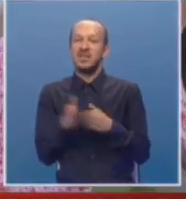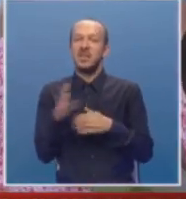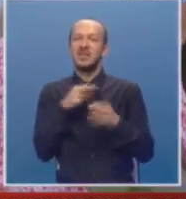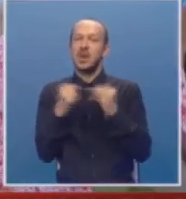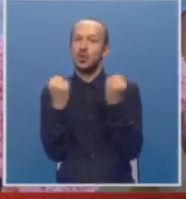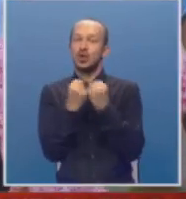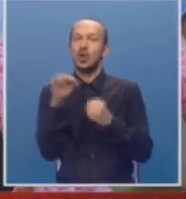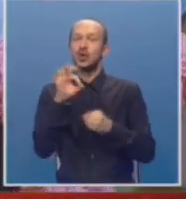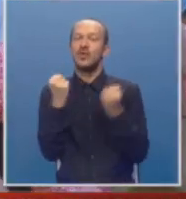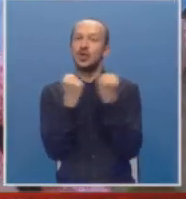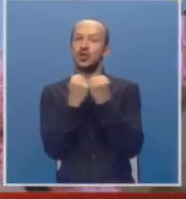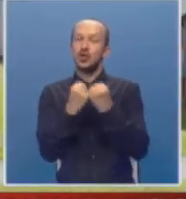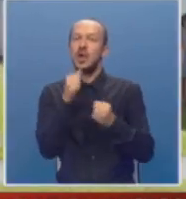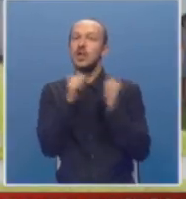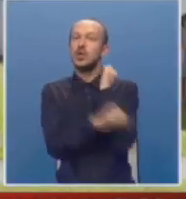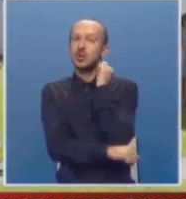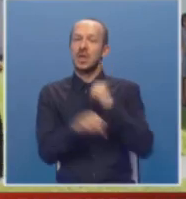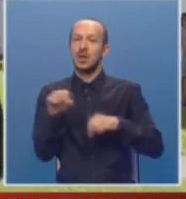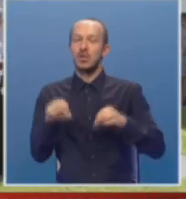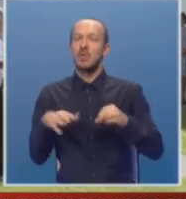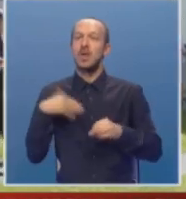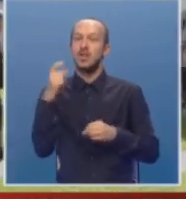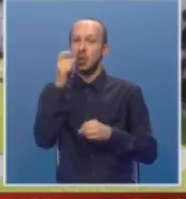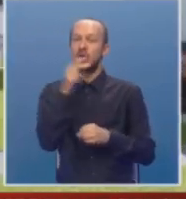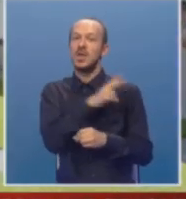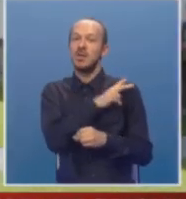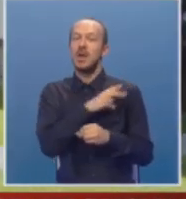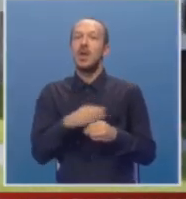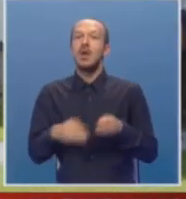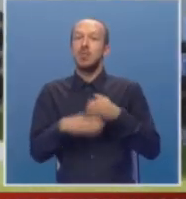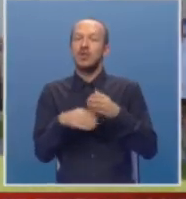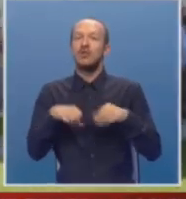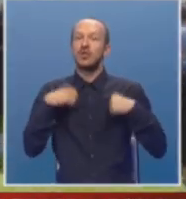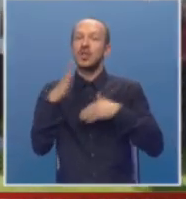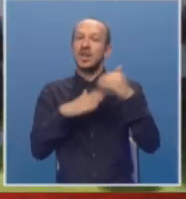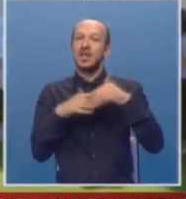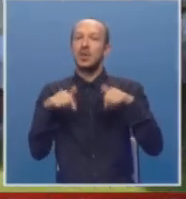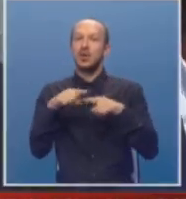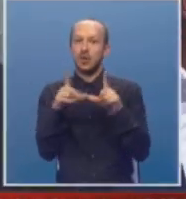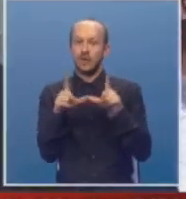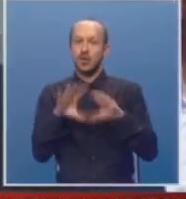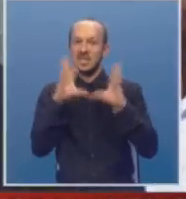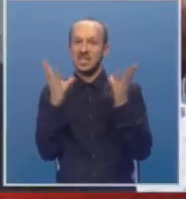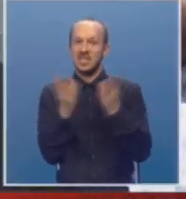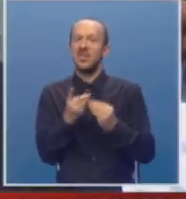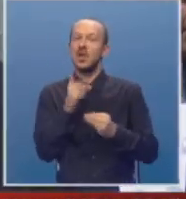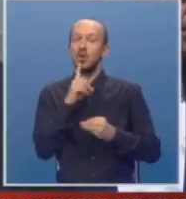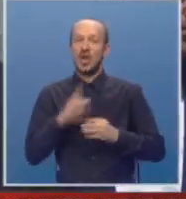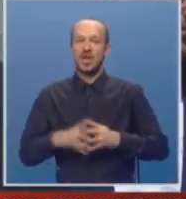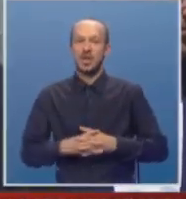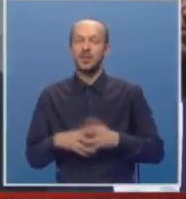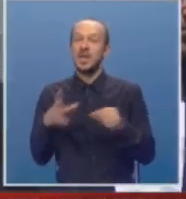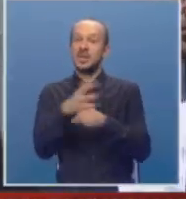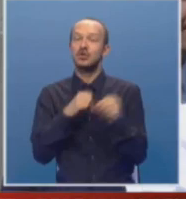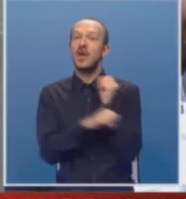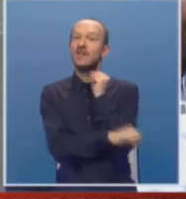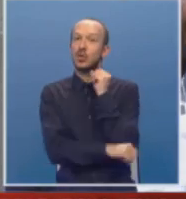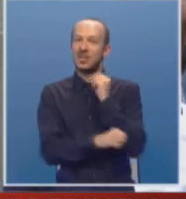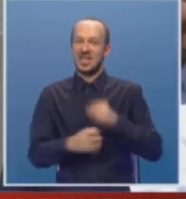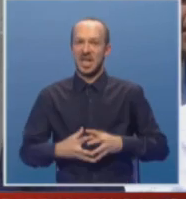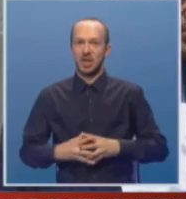za učenike osnovne škole i studente kako bi mladi ljudi imali motiv da život grade u Trnovu. Svi oni koji završe